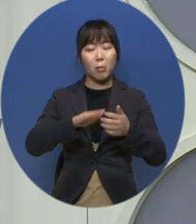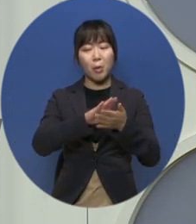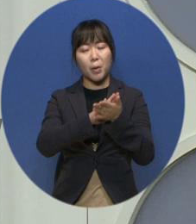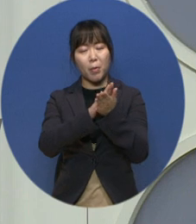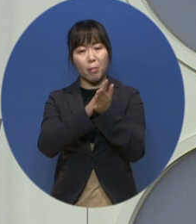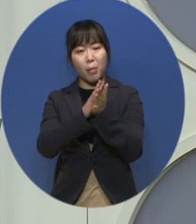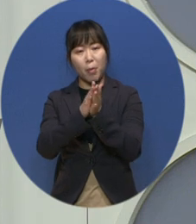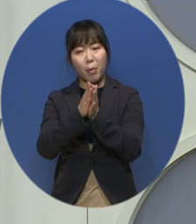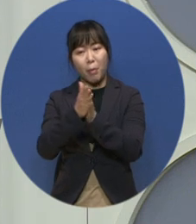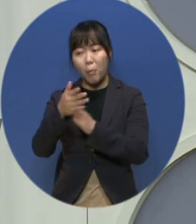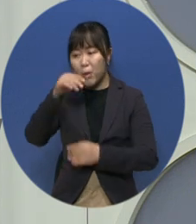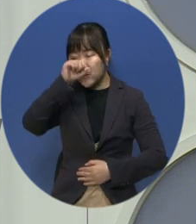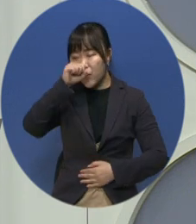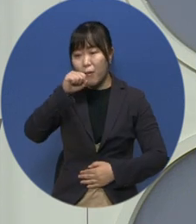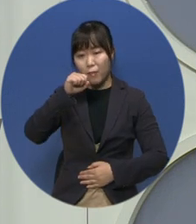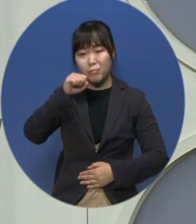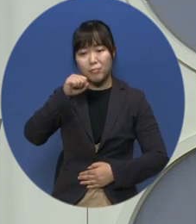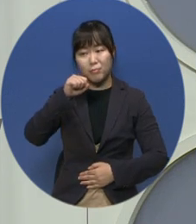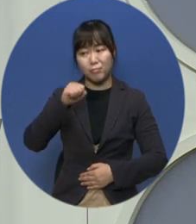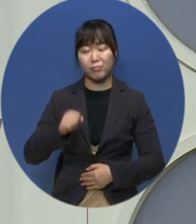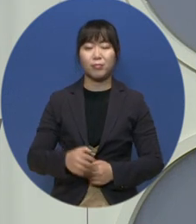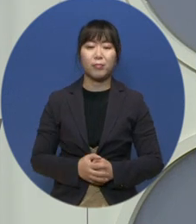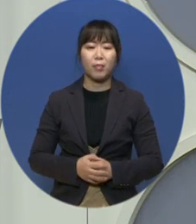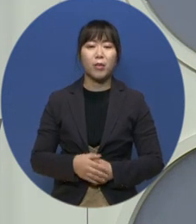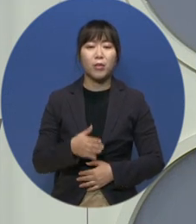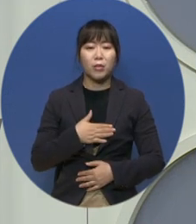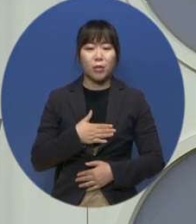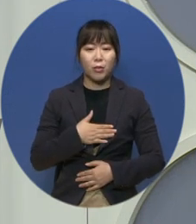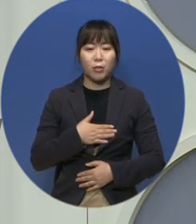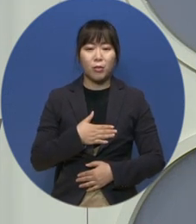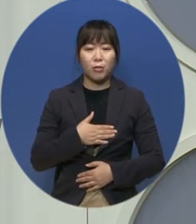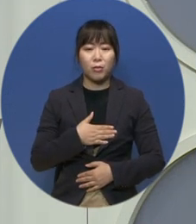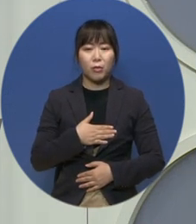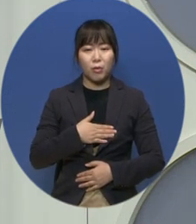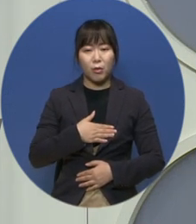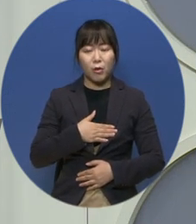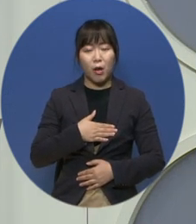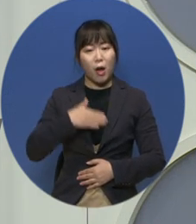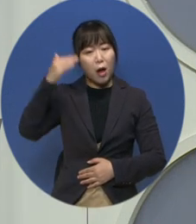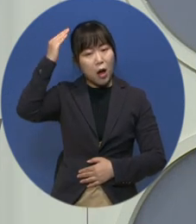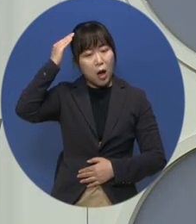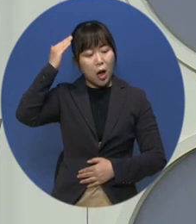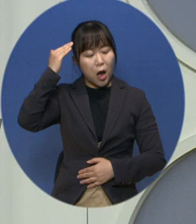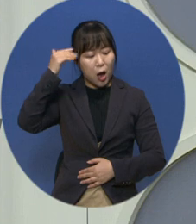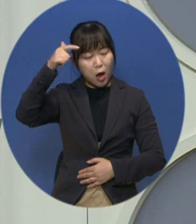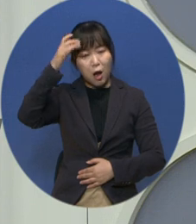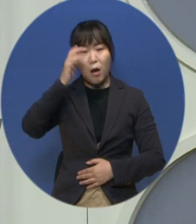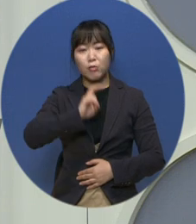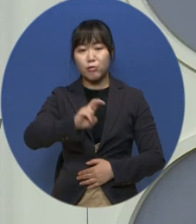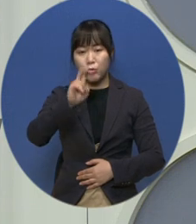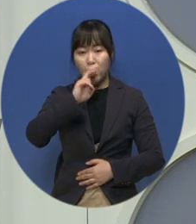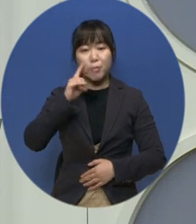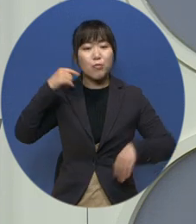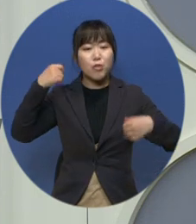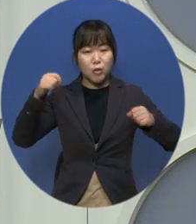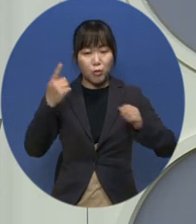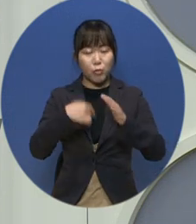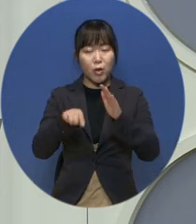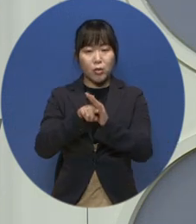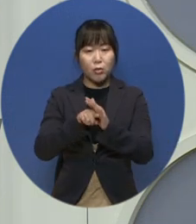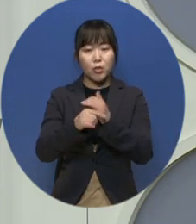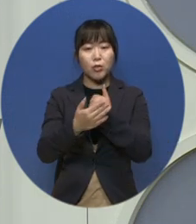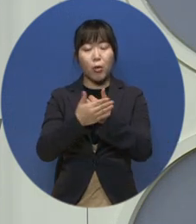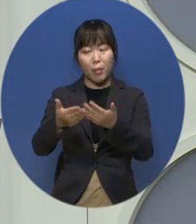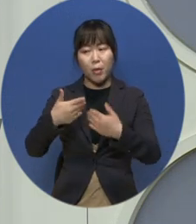나아지고 있거든요. 그래서 저 같은 경우에도 국악 뮤지컬을 하기 위해서 지원을 받아서 공연한 적도